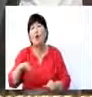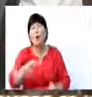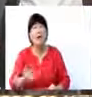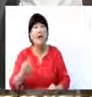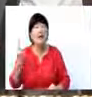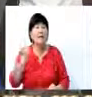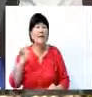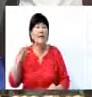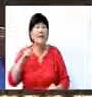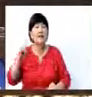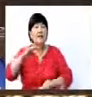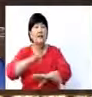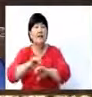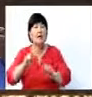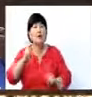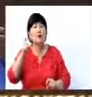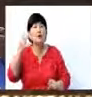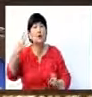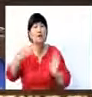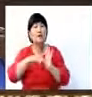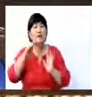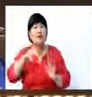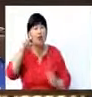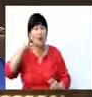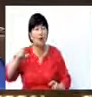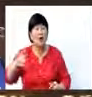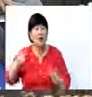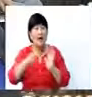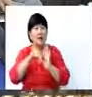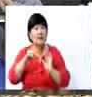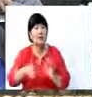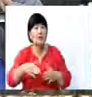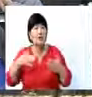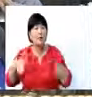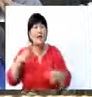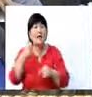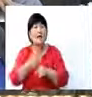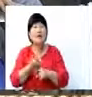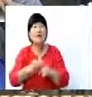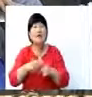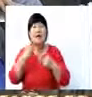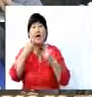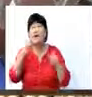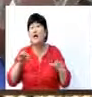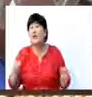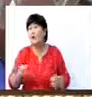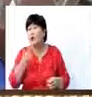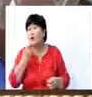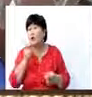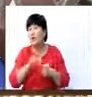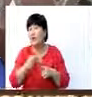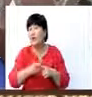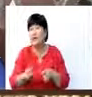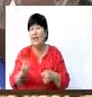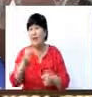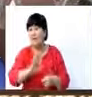1 сентября за парты сядут 149 тысяч школьников. Это на 6 тысяч больше. Главный учитель области заявил, что никаких трудностей в связи с этим